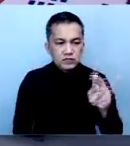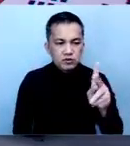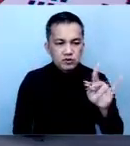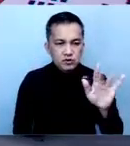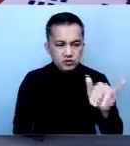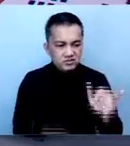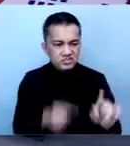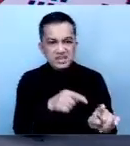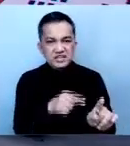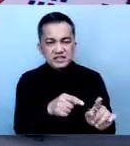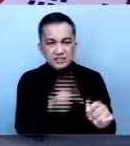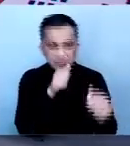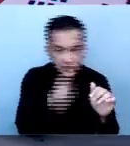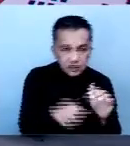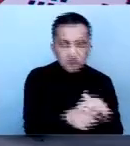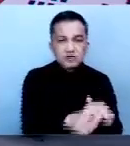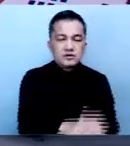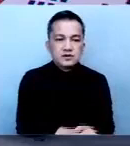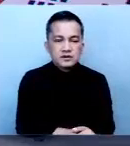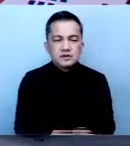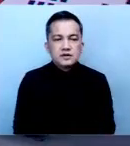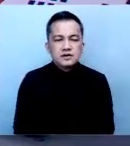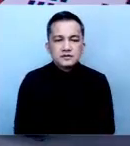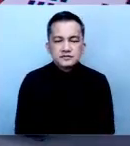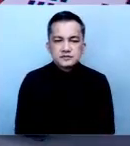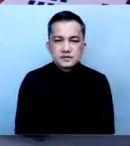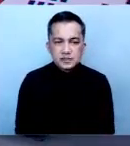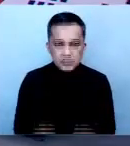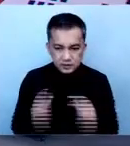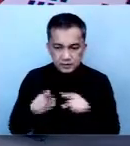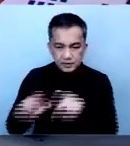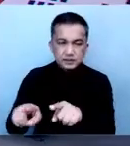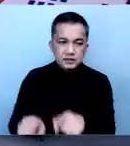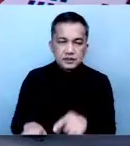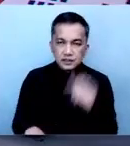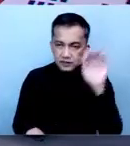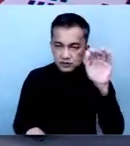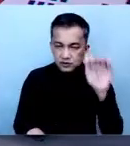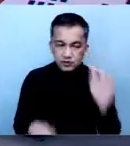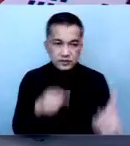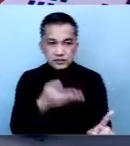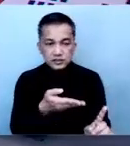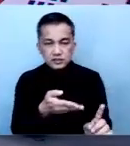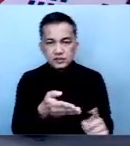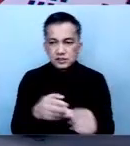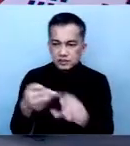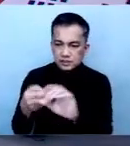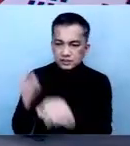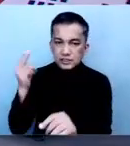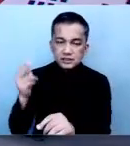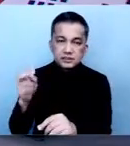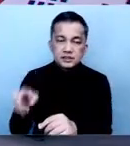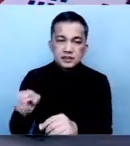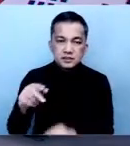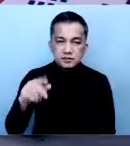ngayon ang religious leader kasabay niya nanawagan ng Pastor na magresign sina